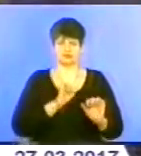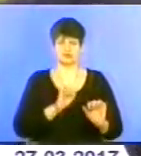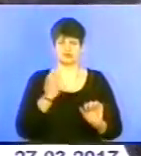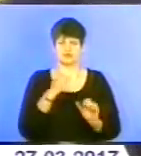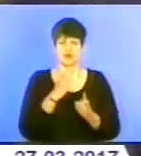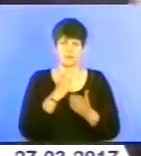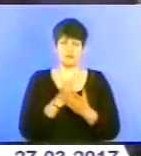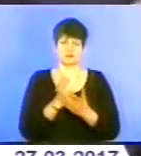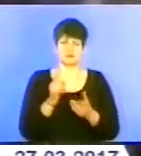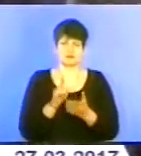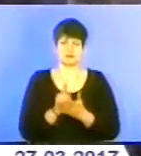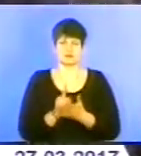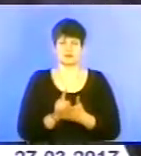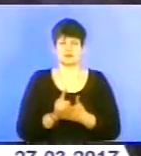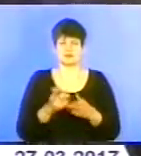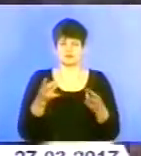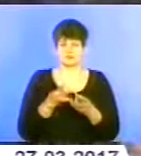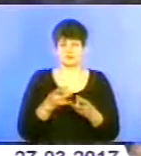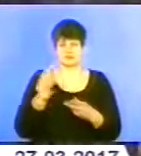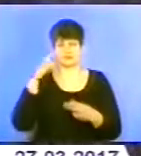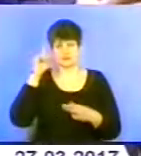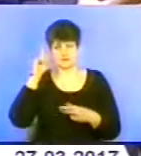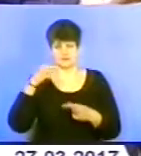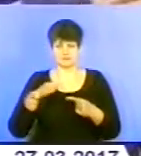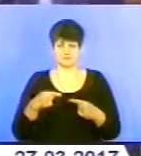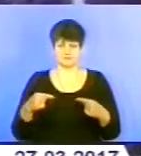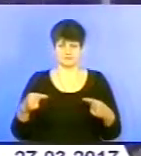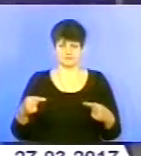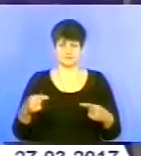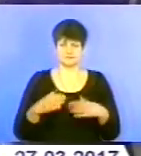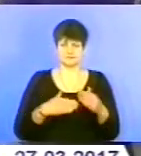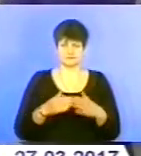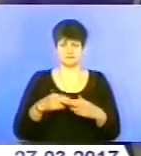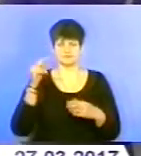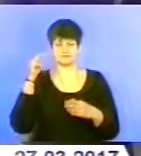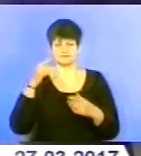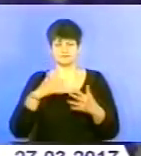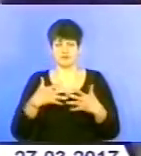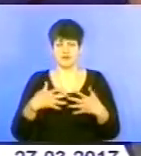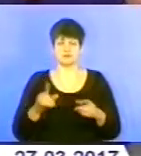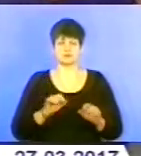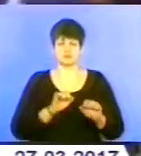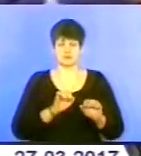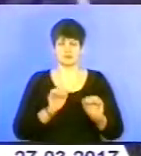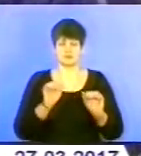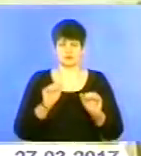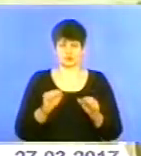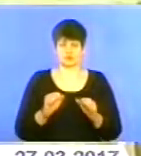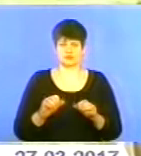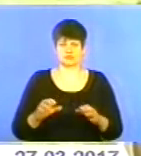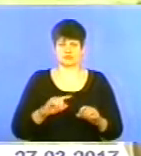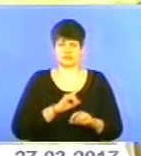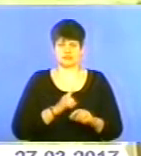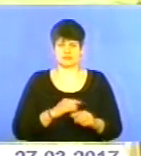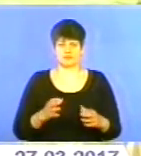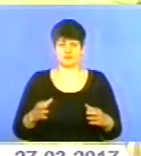мати достатньо високий рівень як теоретичної, так і практичної підготовки. Тому, щоб обороноздатність краю була максимальною, зусилля об'єднують